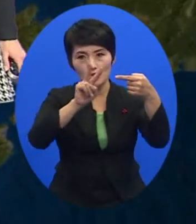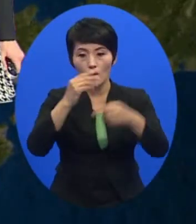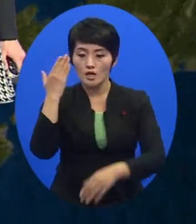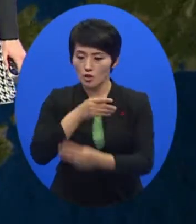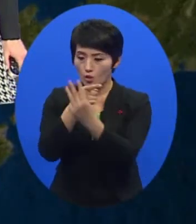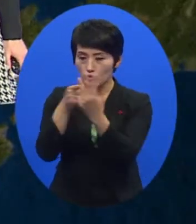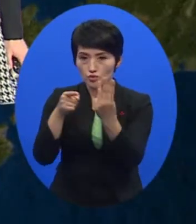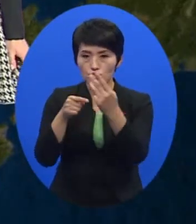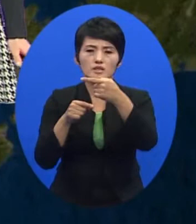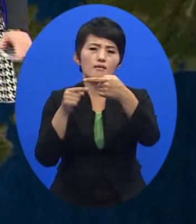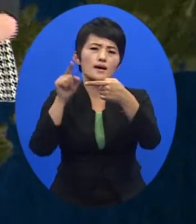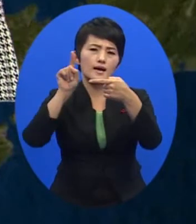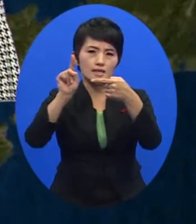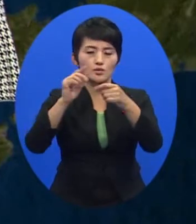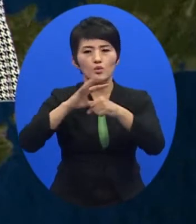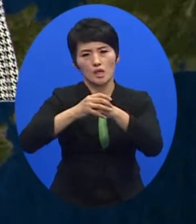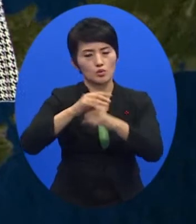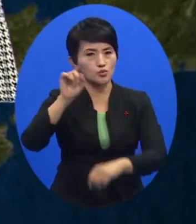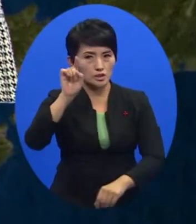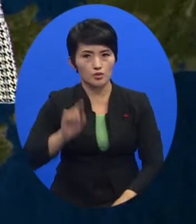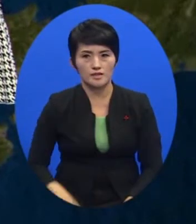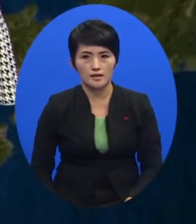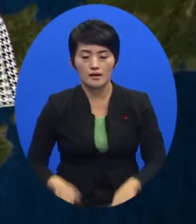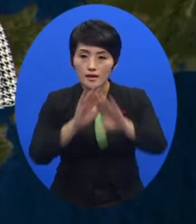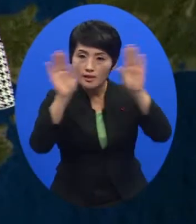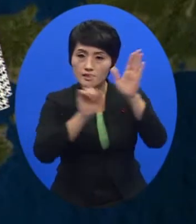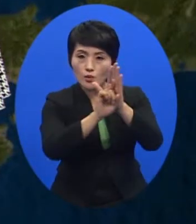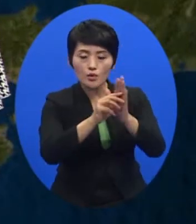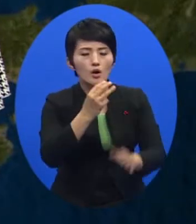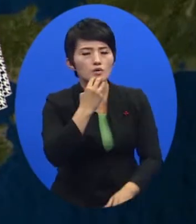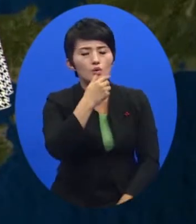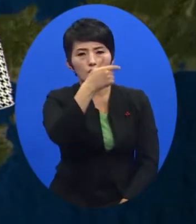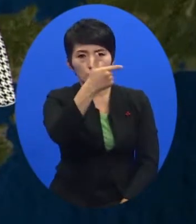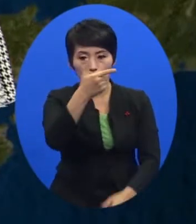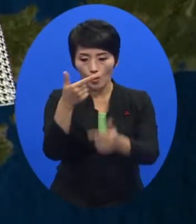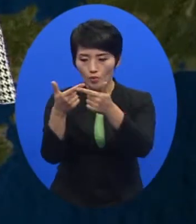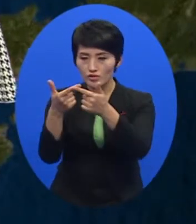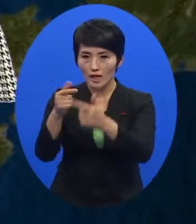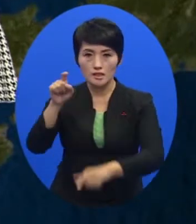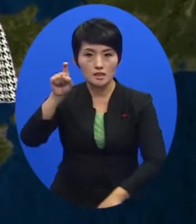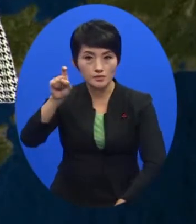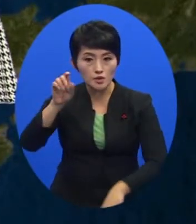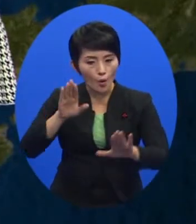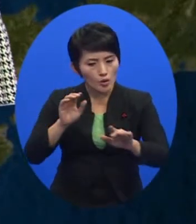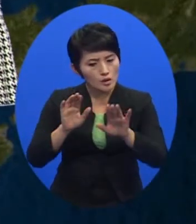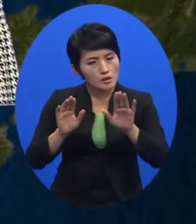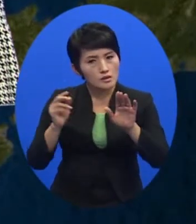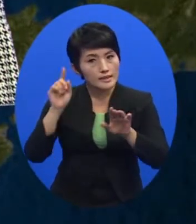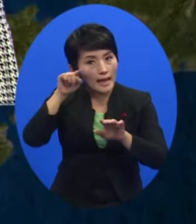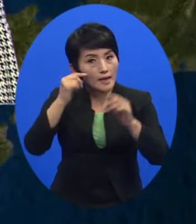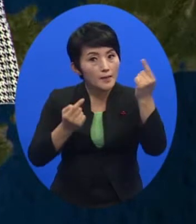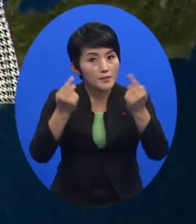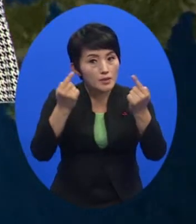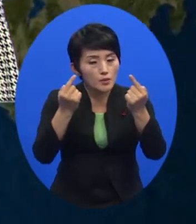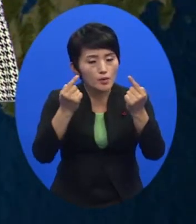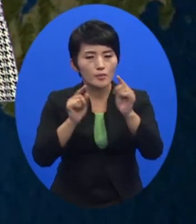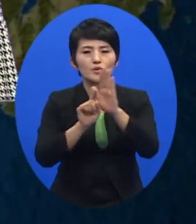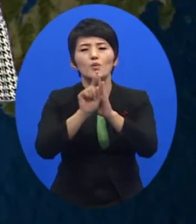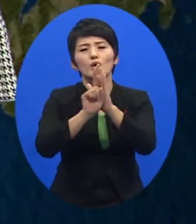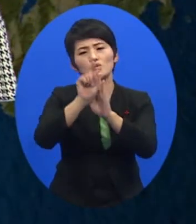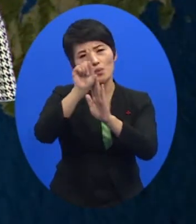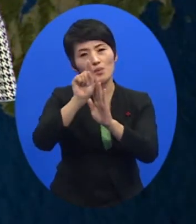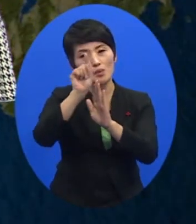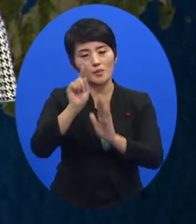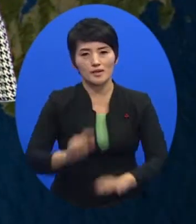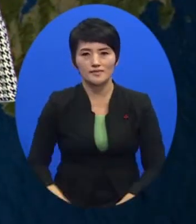영하 1도, 대구 1도입니다. 낮 최고 기온은 서울 6도, 부산 10도로 오늘보다 높겠습니다.